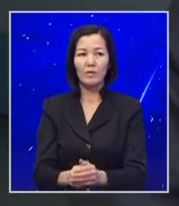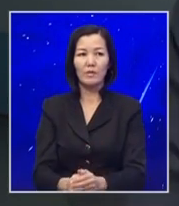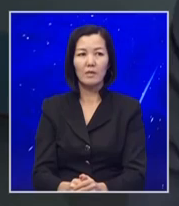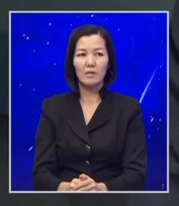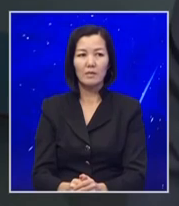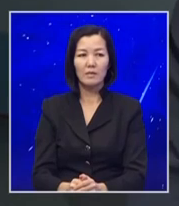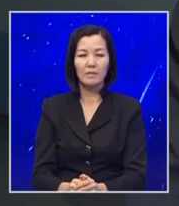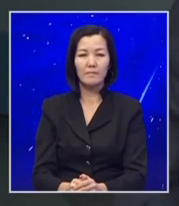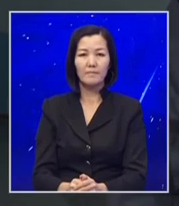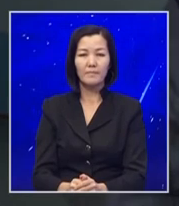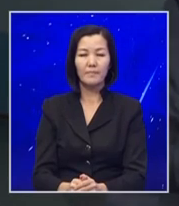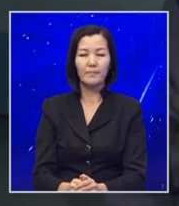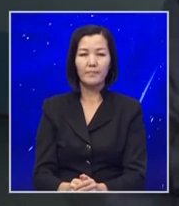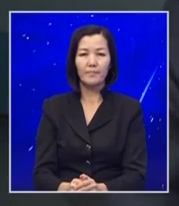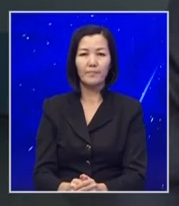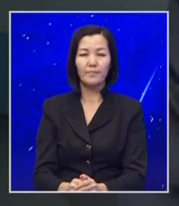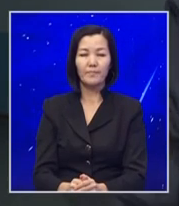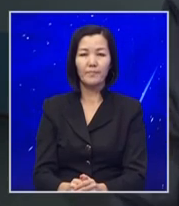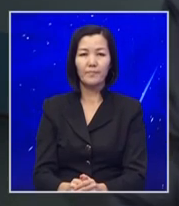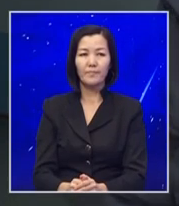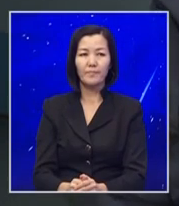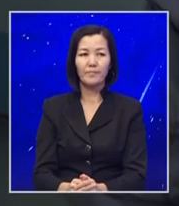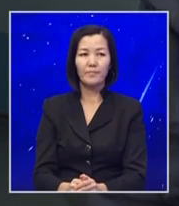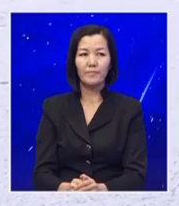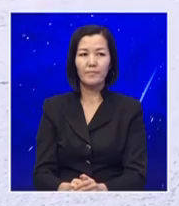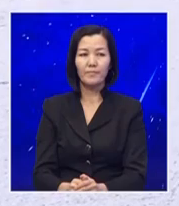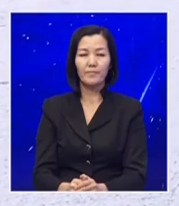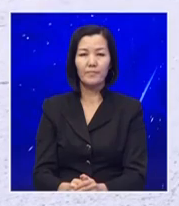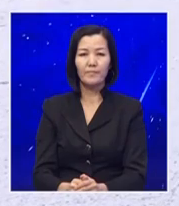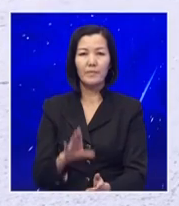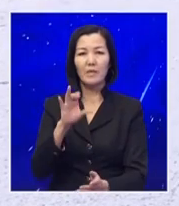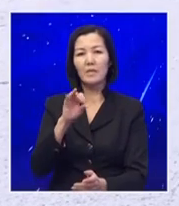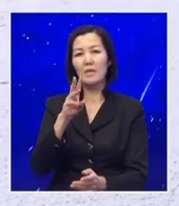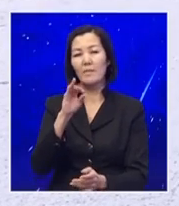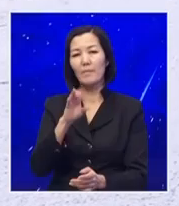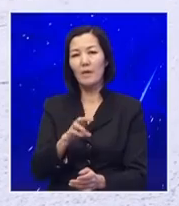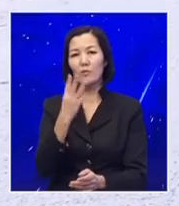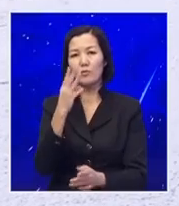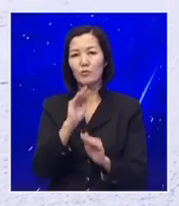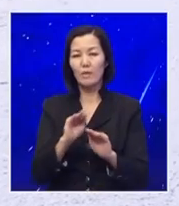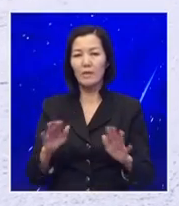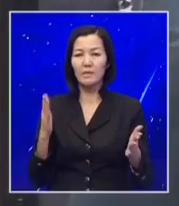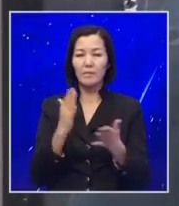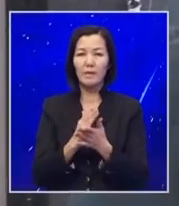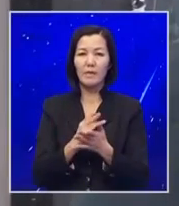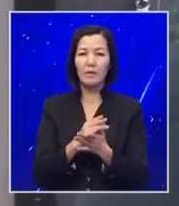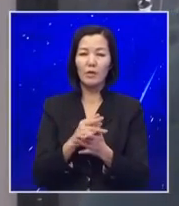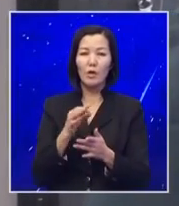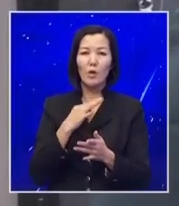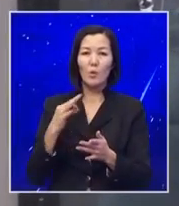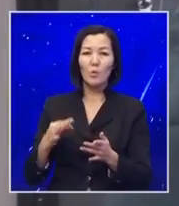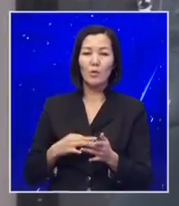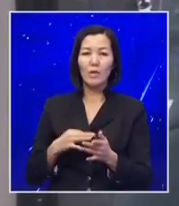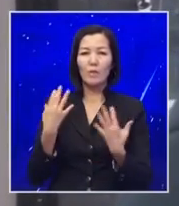жасауға аппарат атынан жағы уәдемізді беріп жатырмыз. Самал Тұрғанбаева үш баланың анасы. Ұлдарын бос